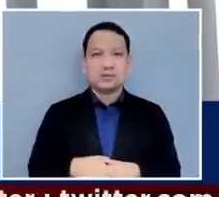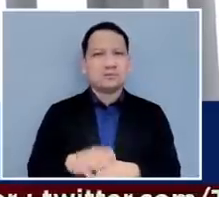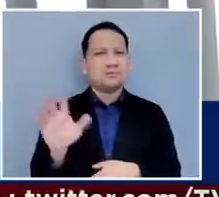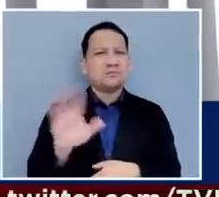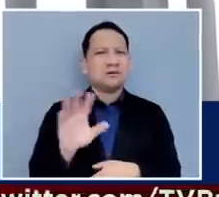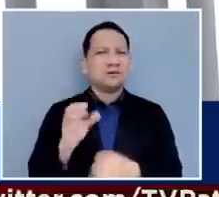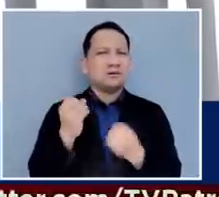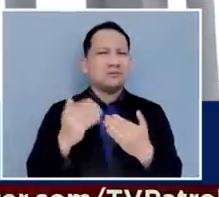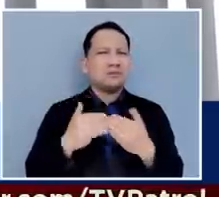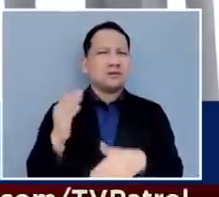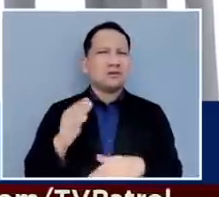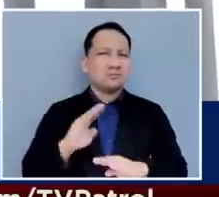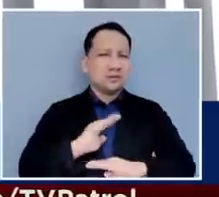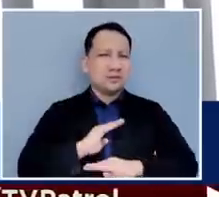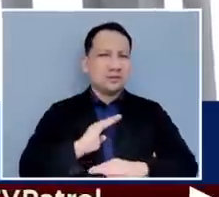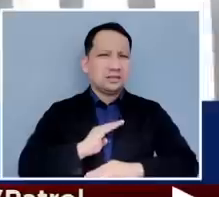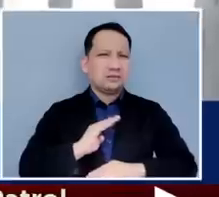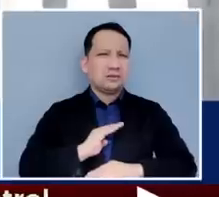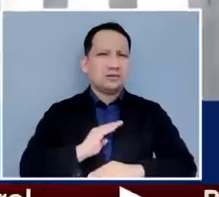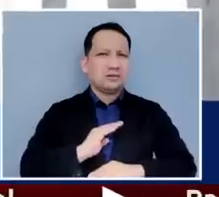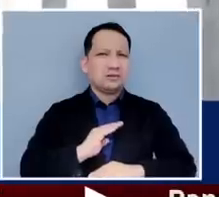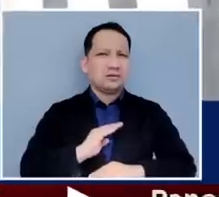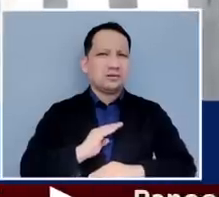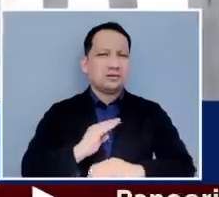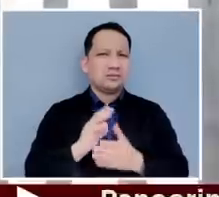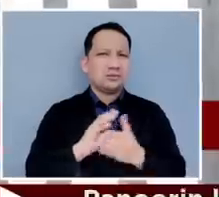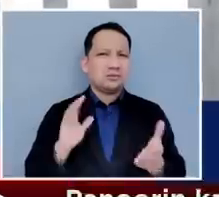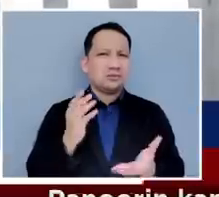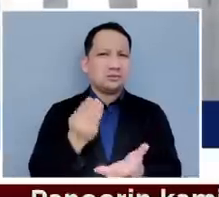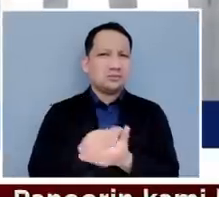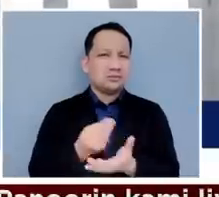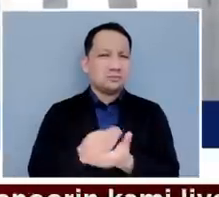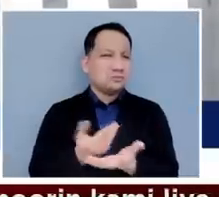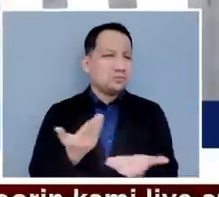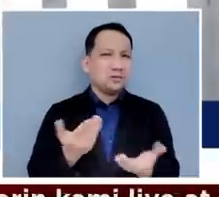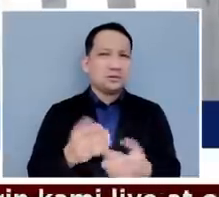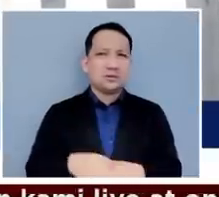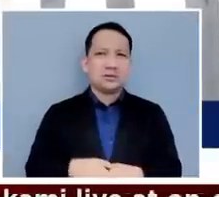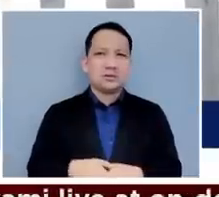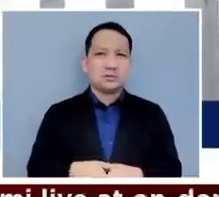yung katamtamang kwarta, panggastos. Kung maaari naman mabilis ang